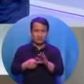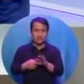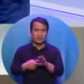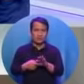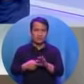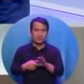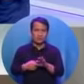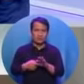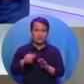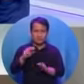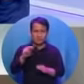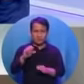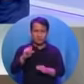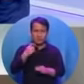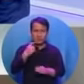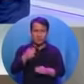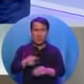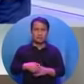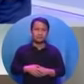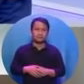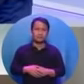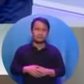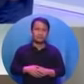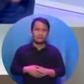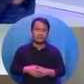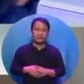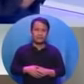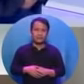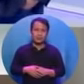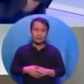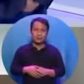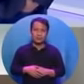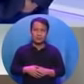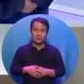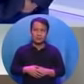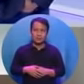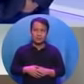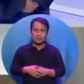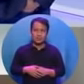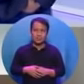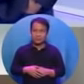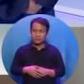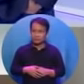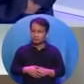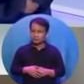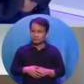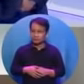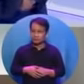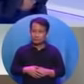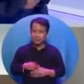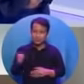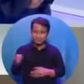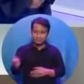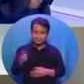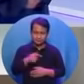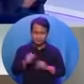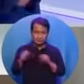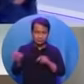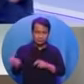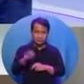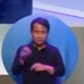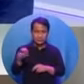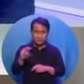Lobok Balsa, sir. Okay. Tourist, yes. Tourist destination yan yung kinaroonan nyo ngayon, tourist spot yan. Opo, ito po.